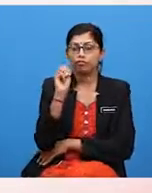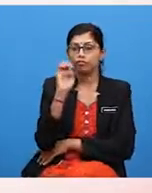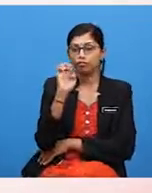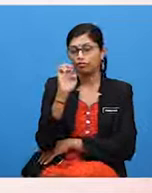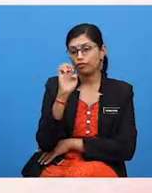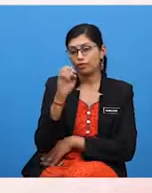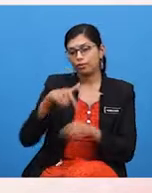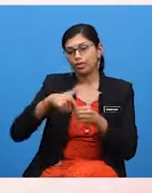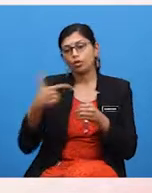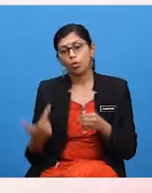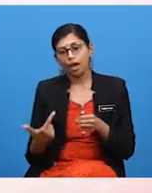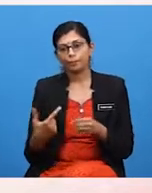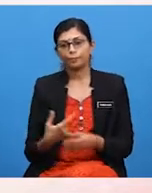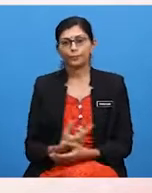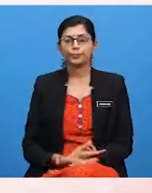di sebelah luar.